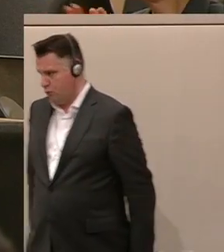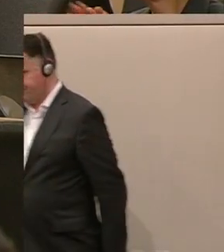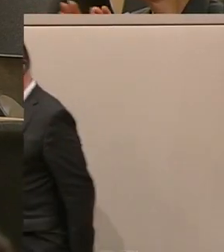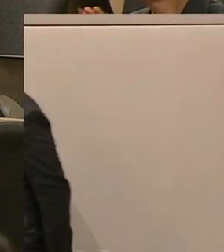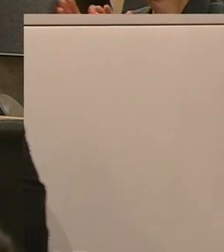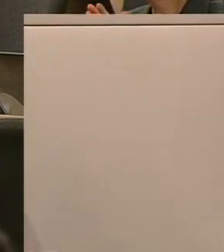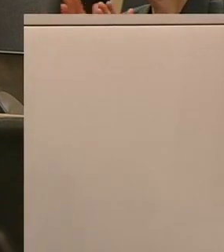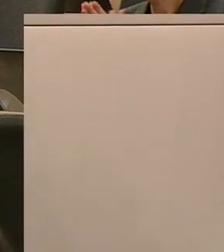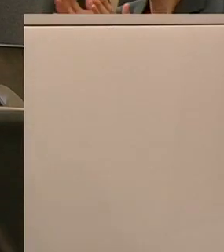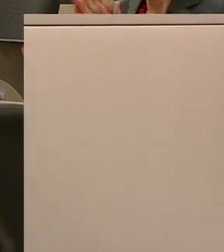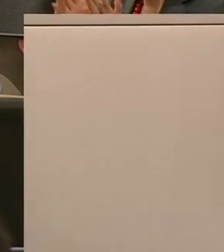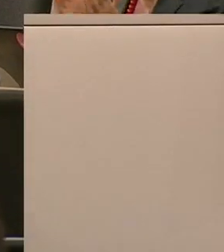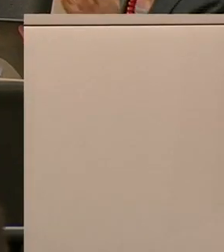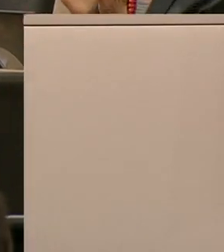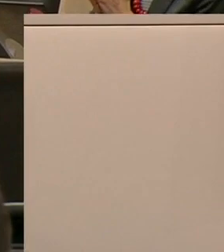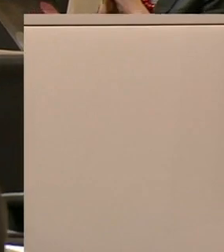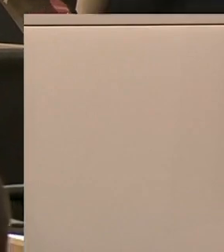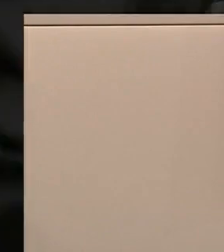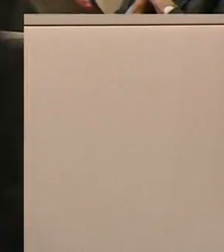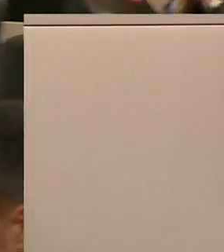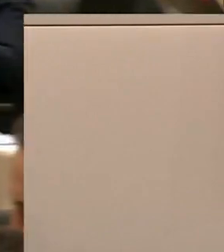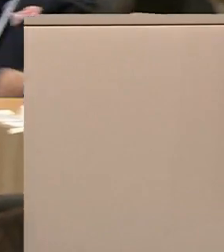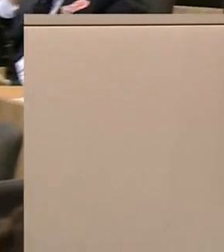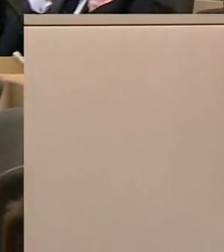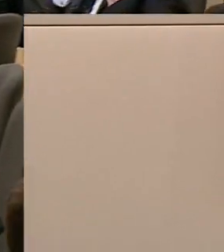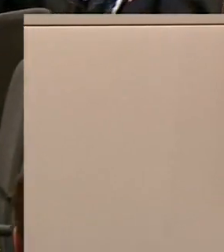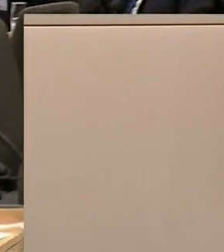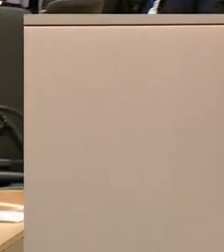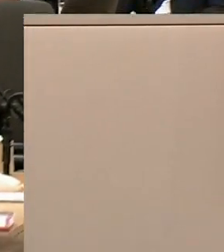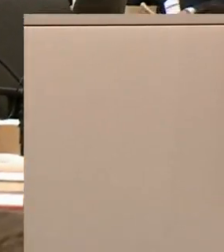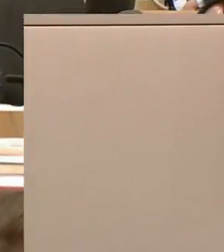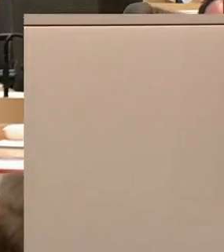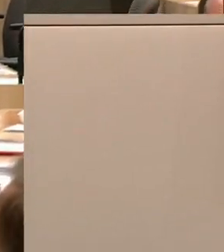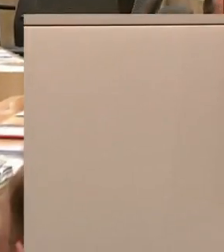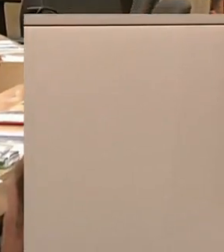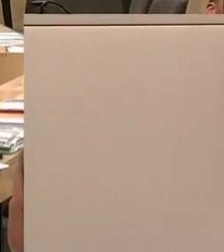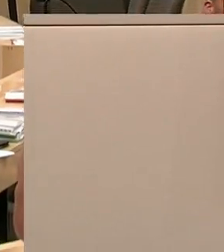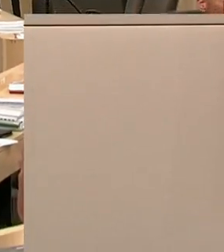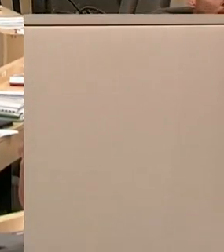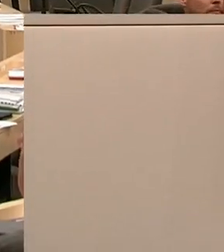Die Politik habe eine Verpflichtung, überparteilich ein Zeichen für die Landwirtschaft